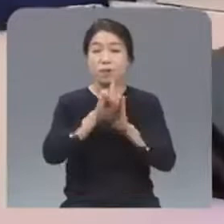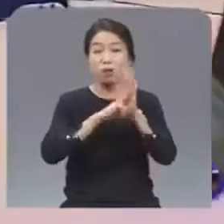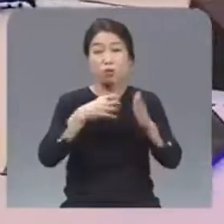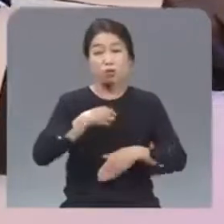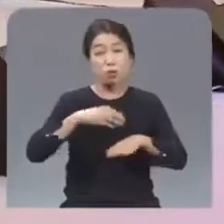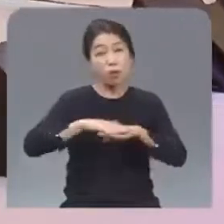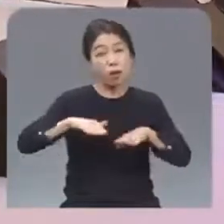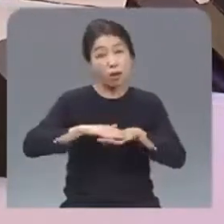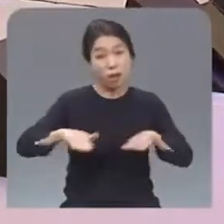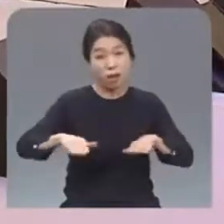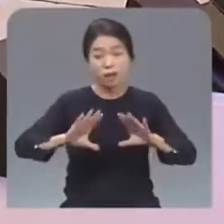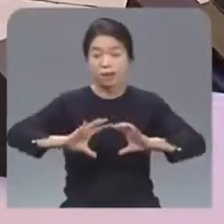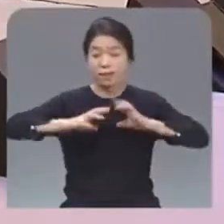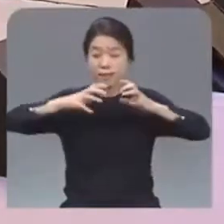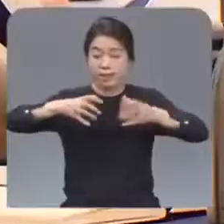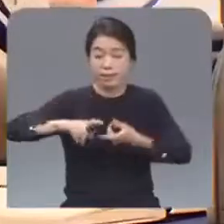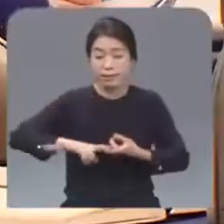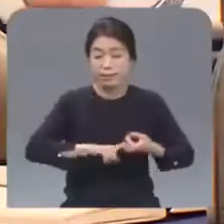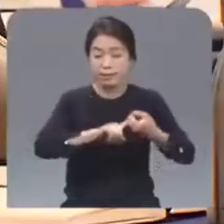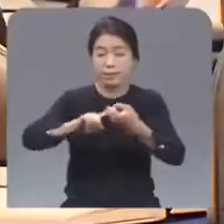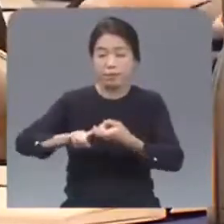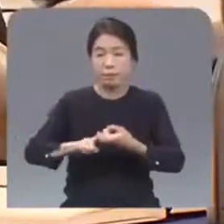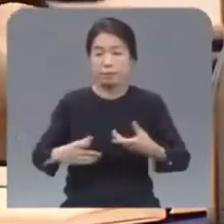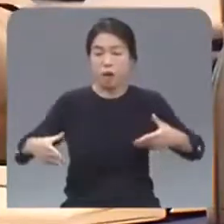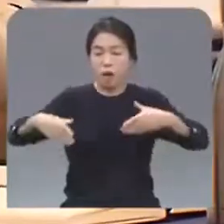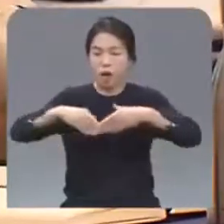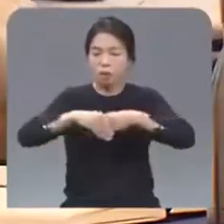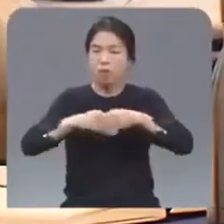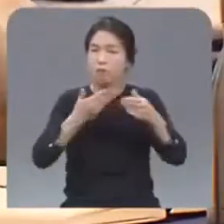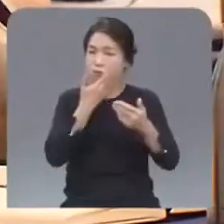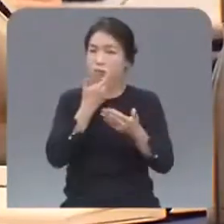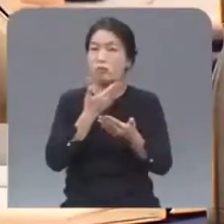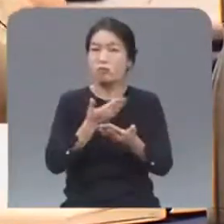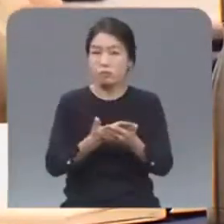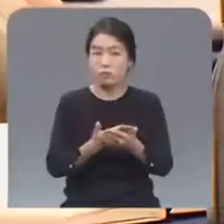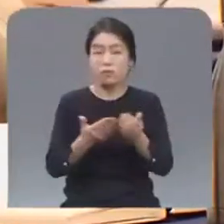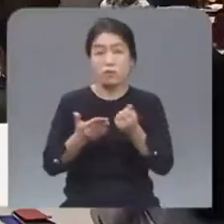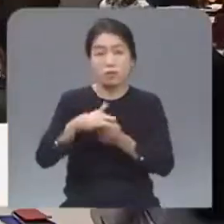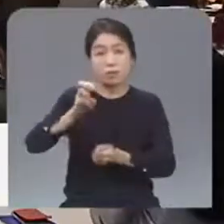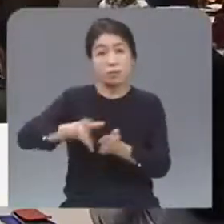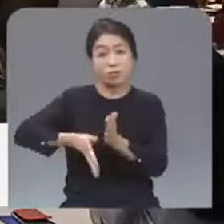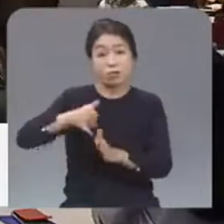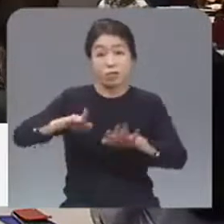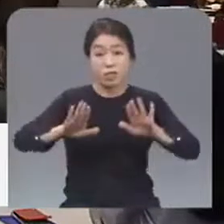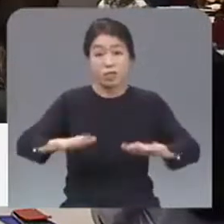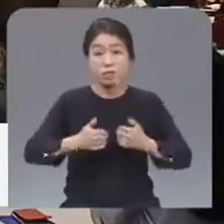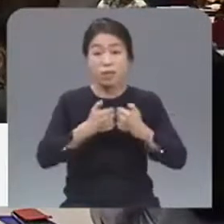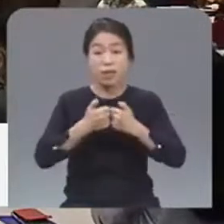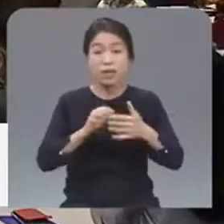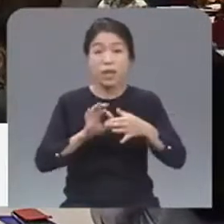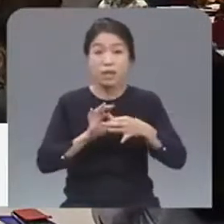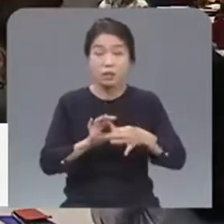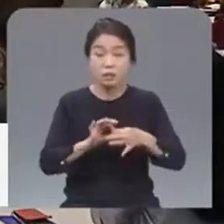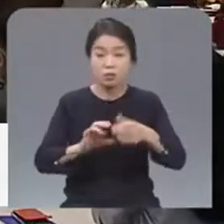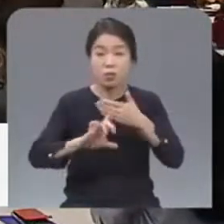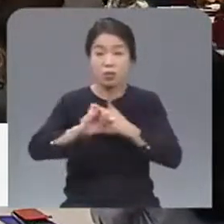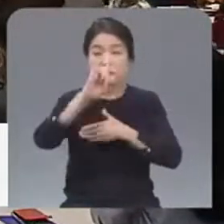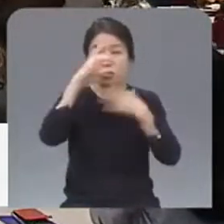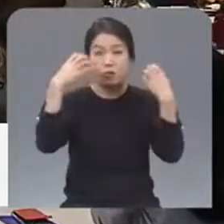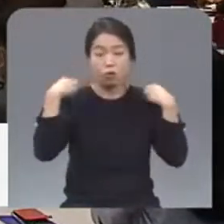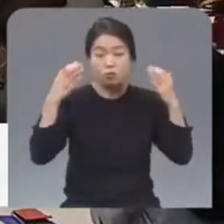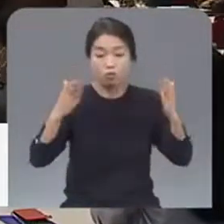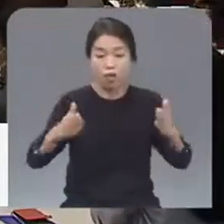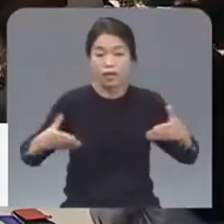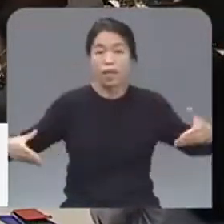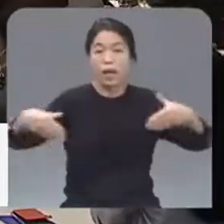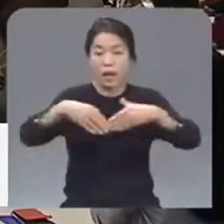기후위기 극복은 세계적인 연대와 협력이 중요한 상황 광주시는 이번 포럼을 통해 지방정부 간